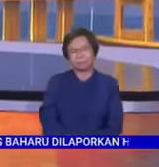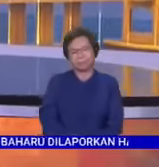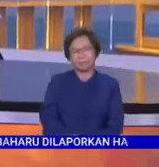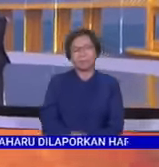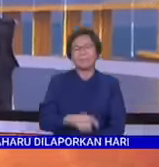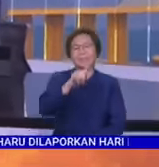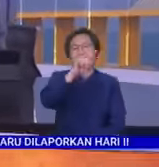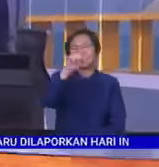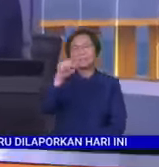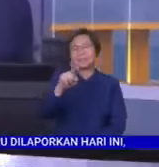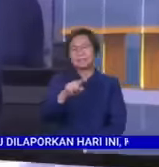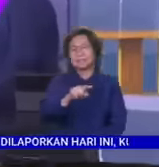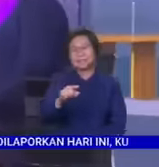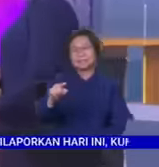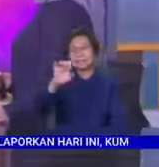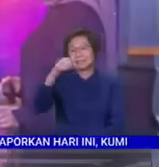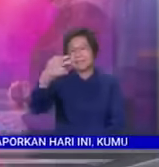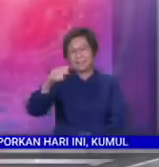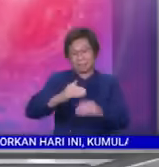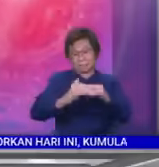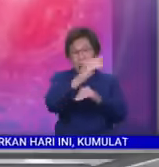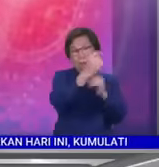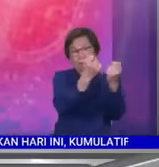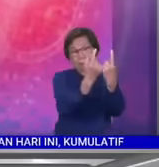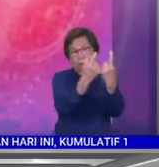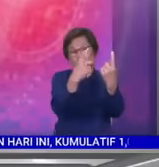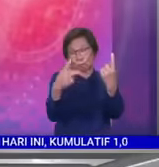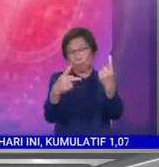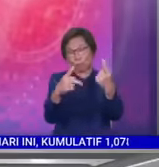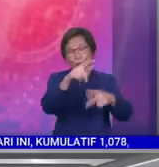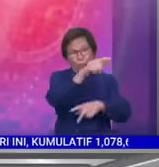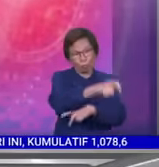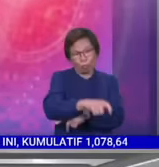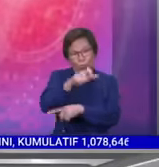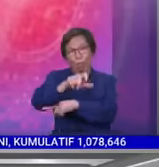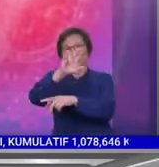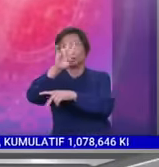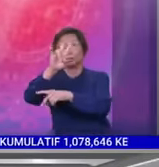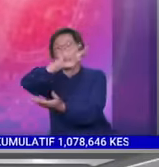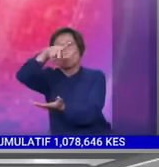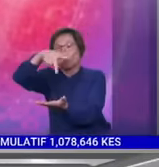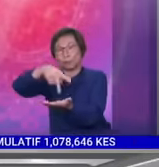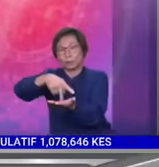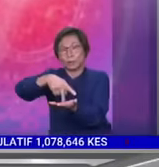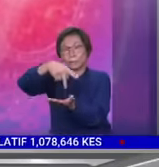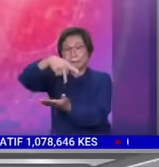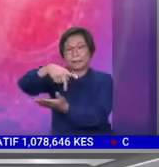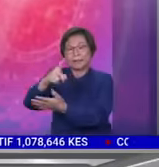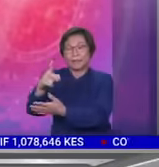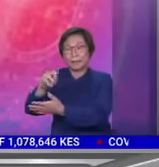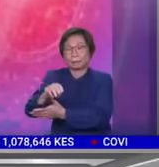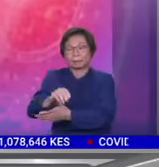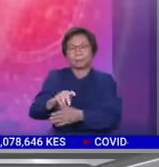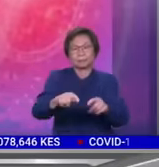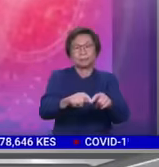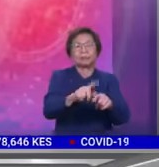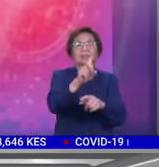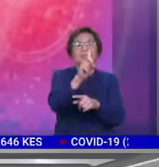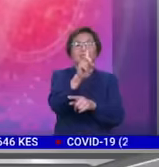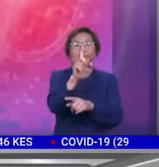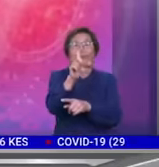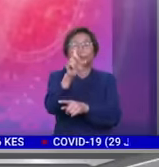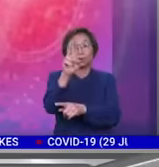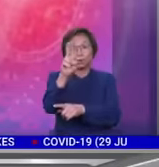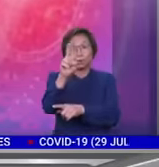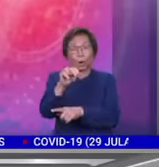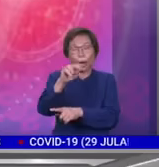Hai ye chehra lebih 11.000 penduduk dituju pusat-daerah mengundi PDM dalam kawasan dewan Udah